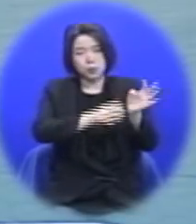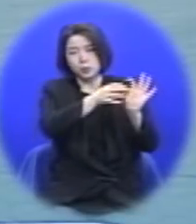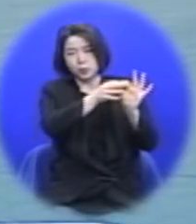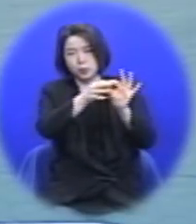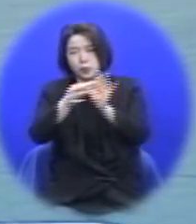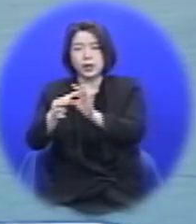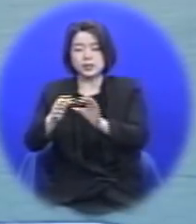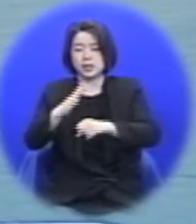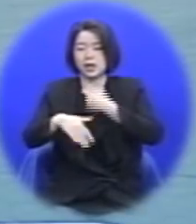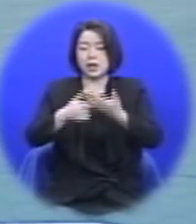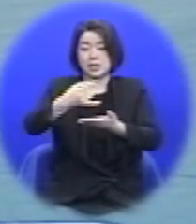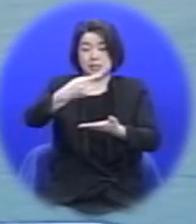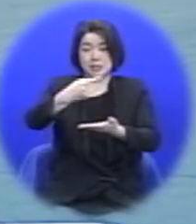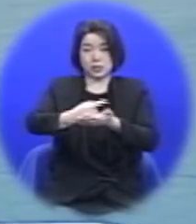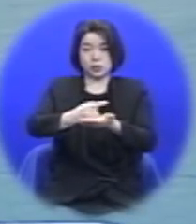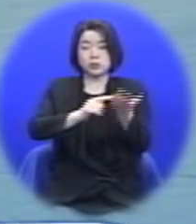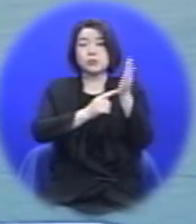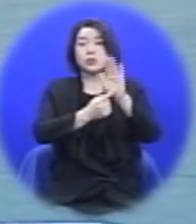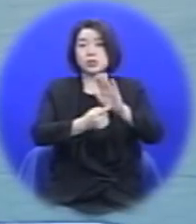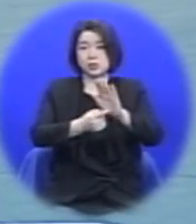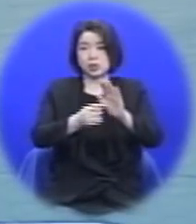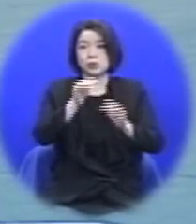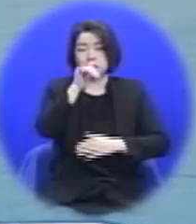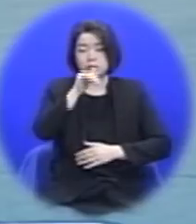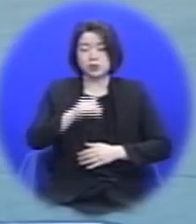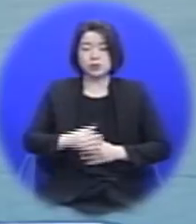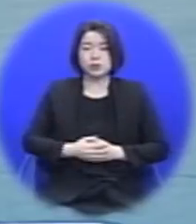하나님의 의로우심을 드러냈다고 표현합니다.